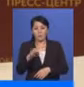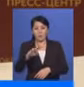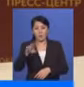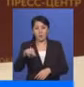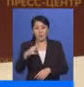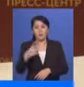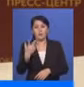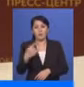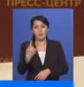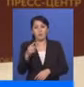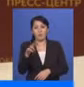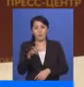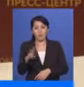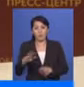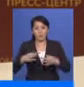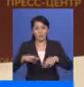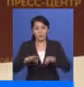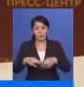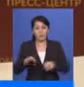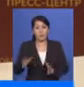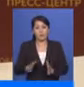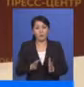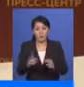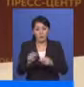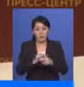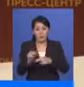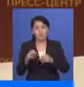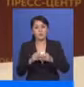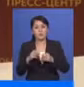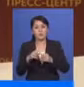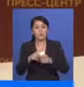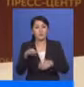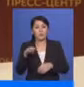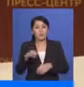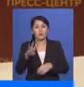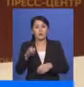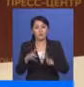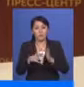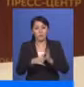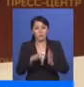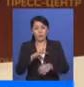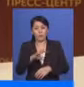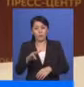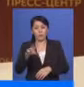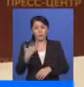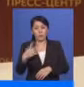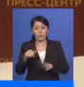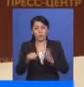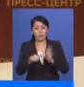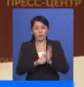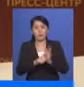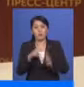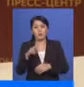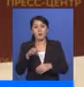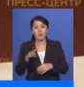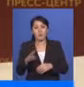31,6 километр автожол күрделі жөндеуден өтті. Ал 12408 миллион теңге сомасына 356,6 шақырым